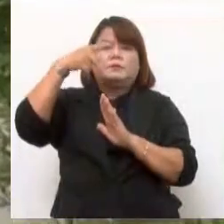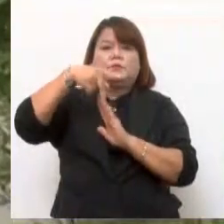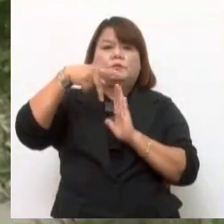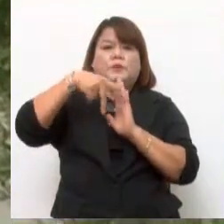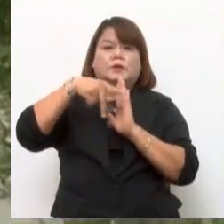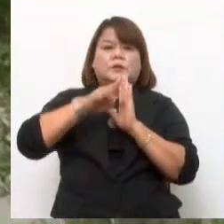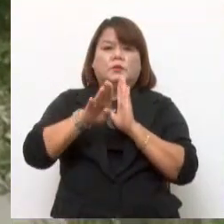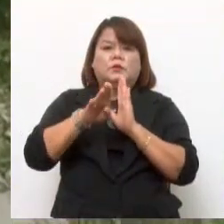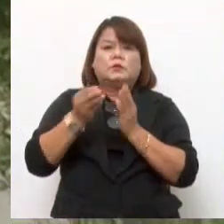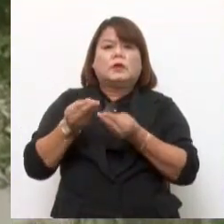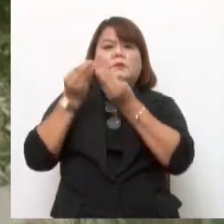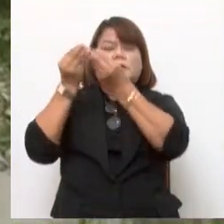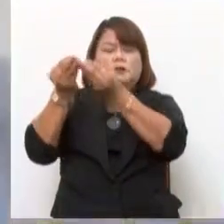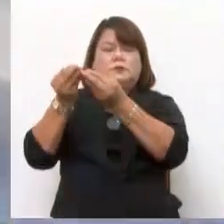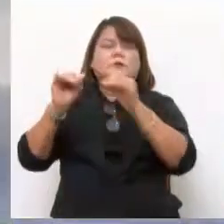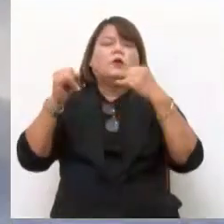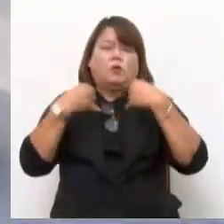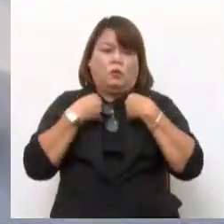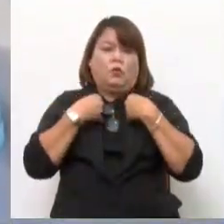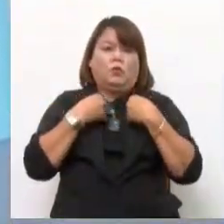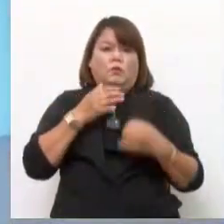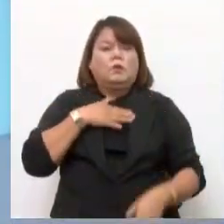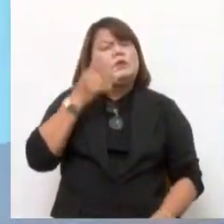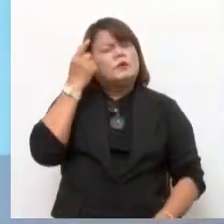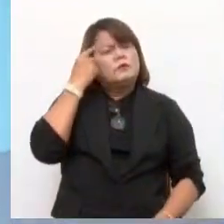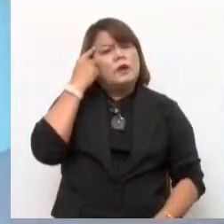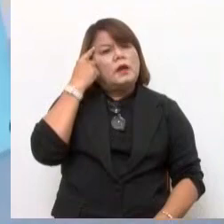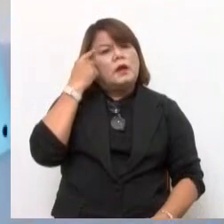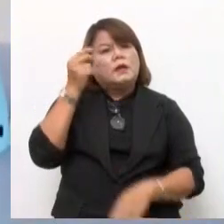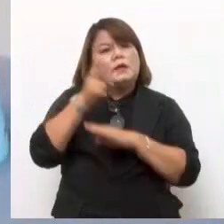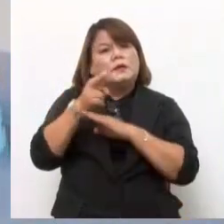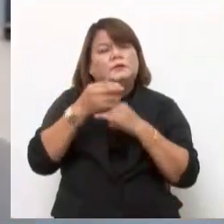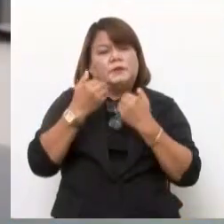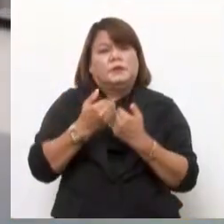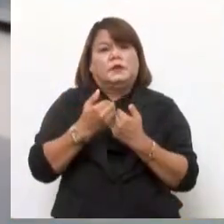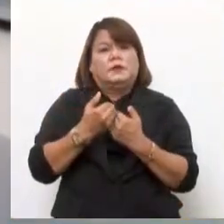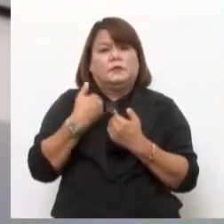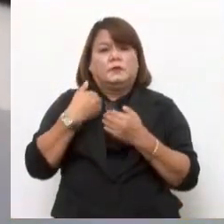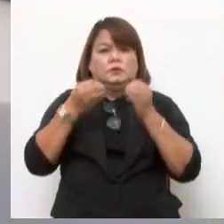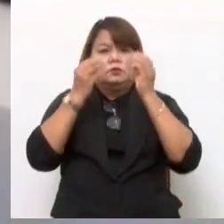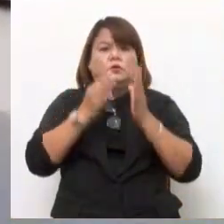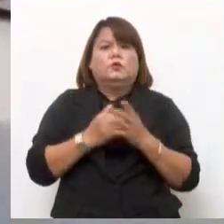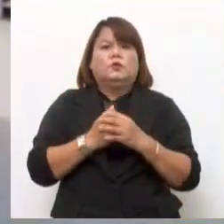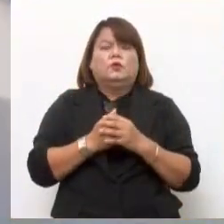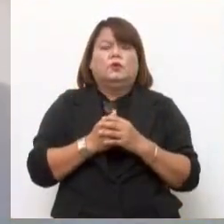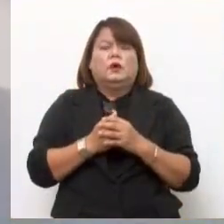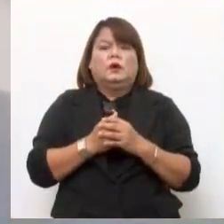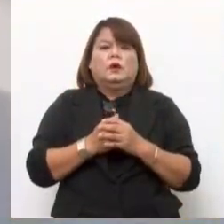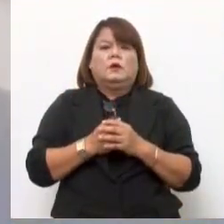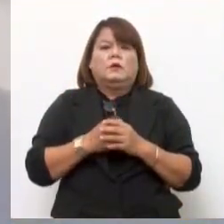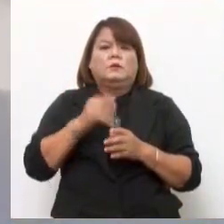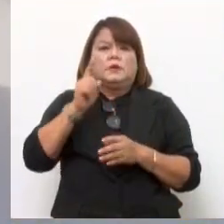ำคืนเจ้าของซึ่งผมคิดว่าคลิปนี้ถ้าผมเป็นคุณครูหรือเป็นท่านผู้บริหารโร